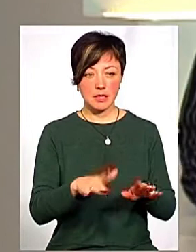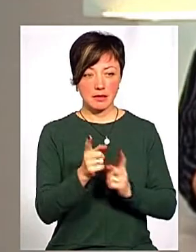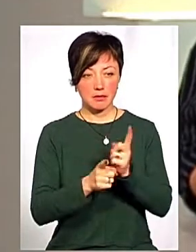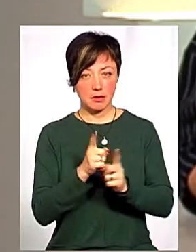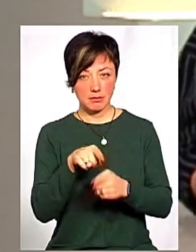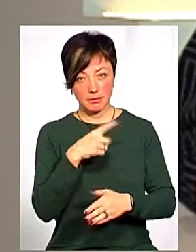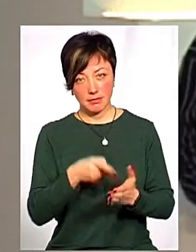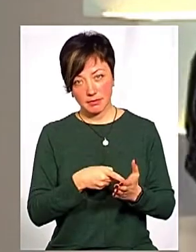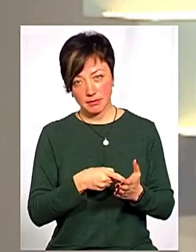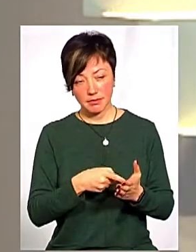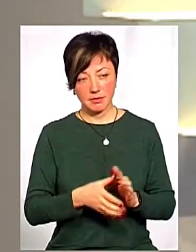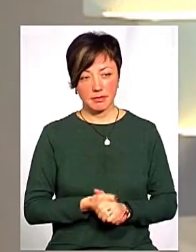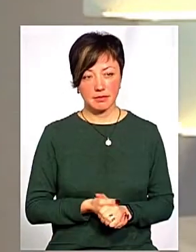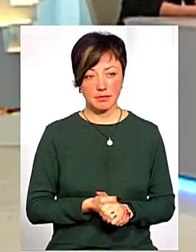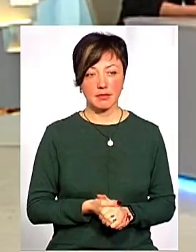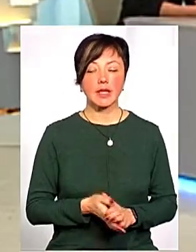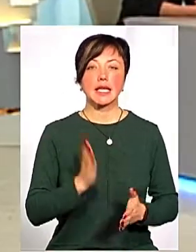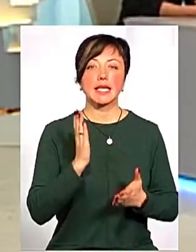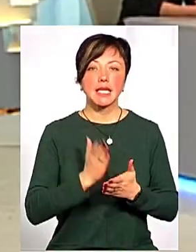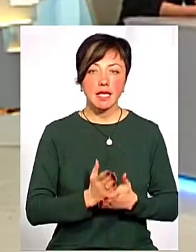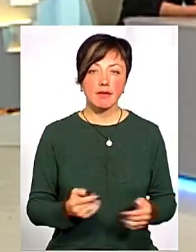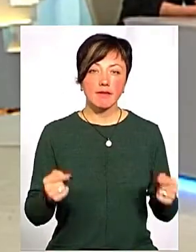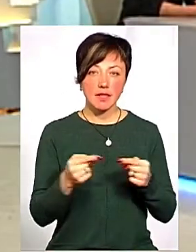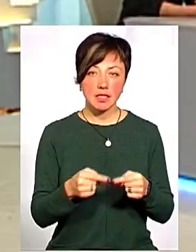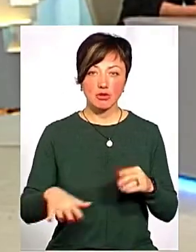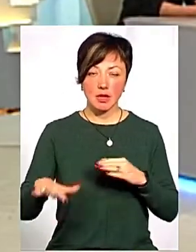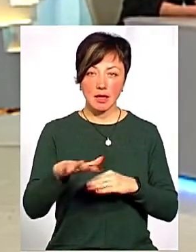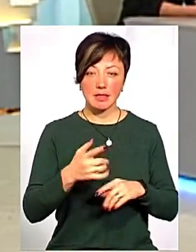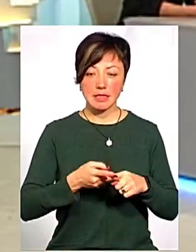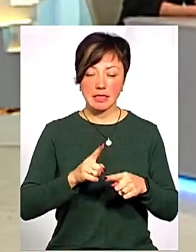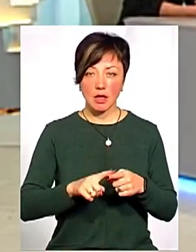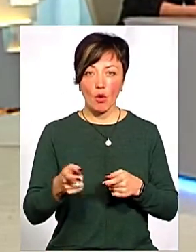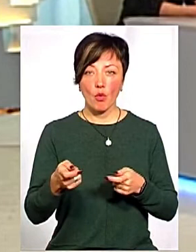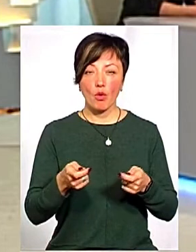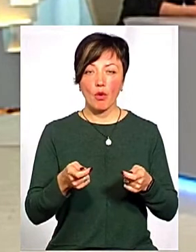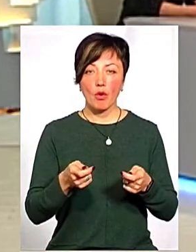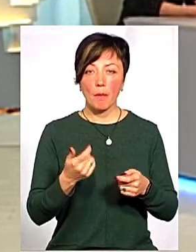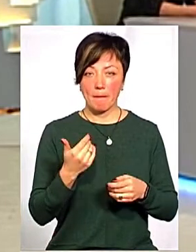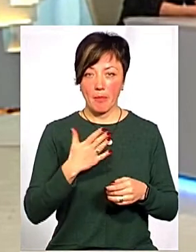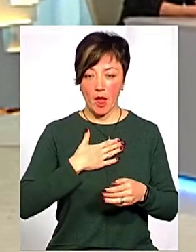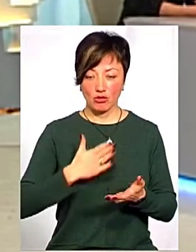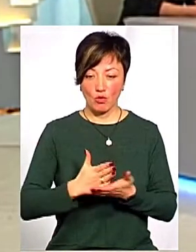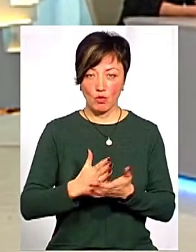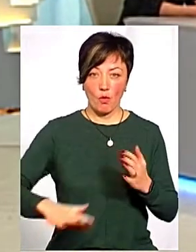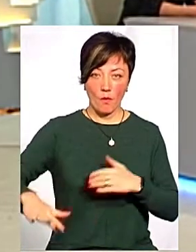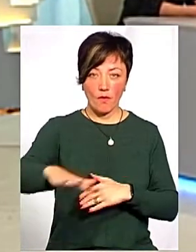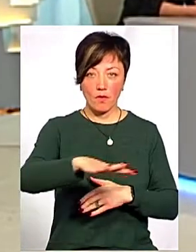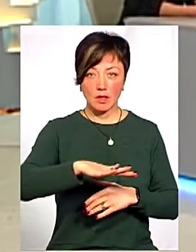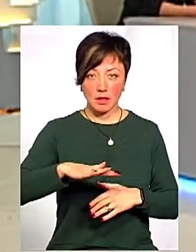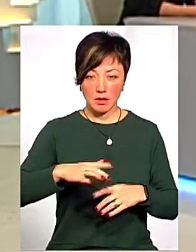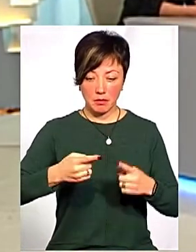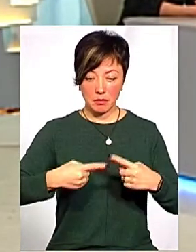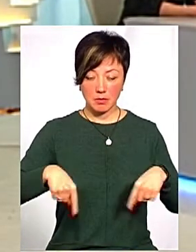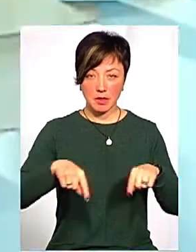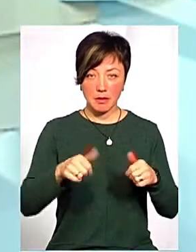на визначених ділянках, але в різних місцях? Є визначені ділянки, це територія обслуговування управління патрульної поліції з межі з